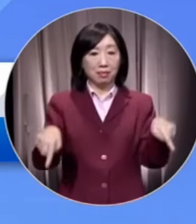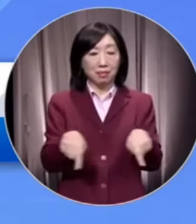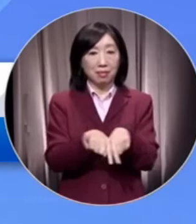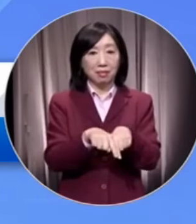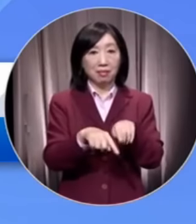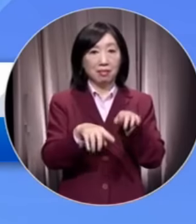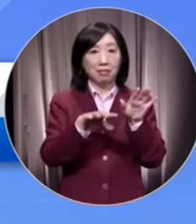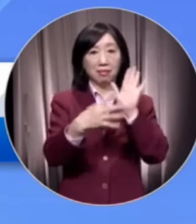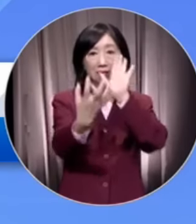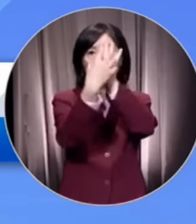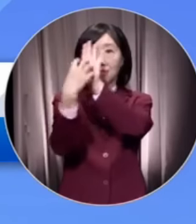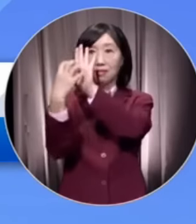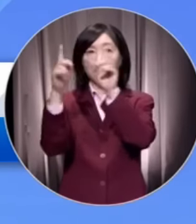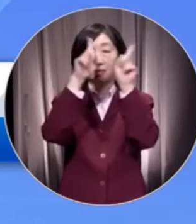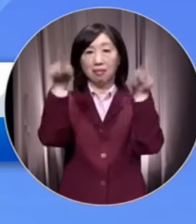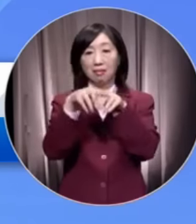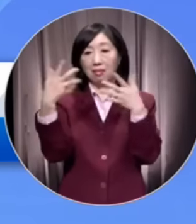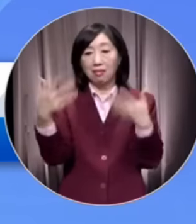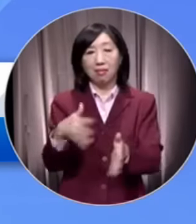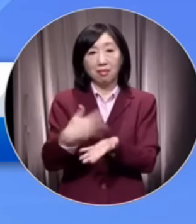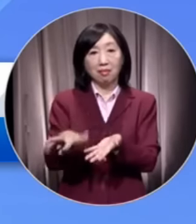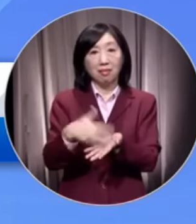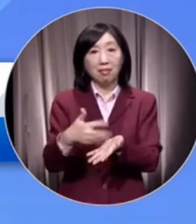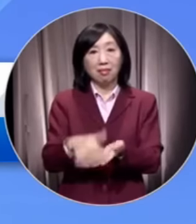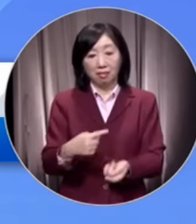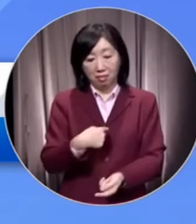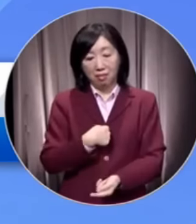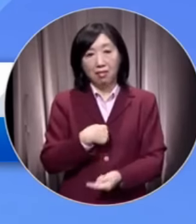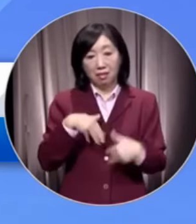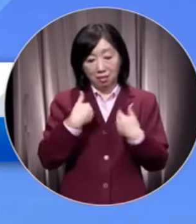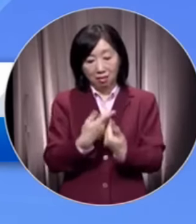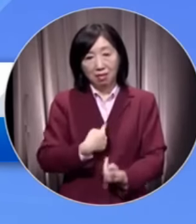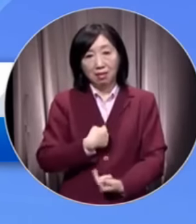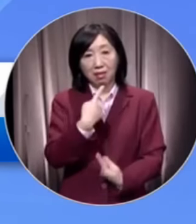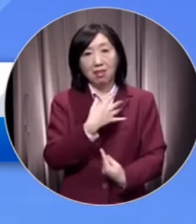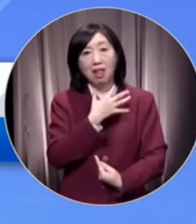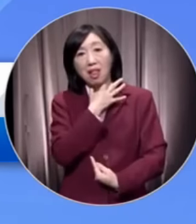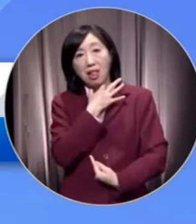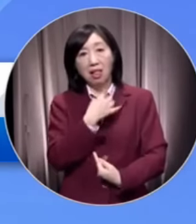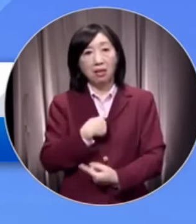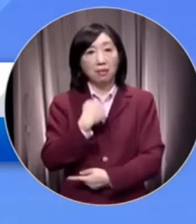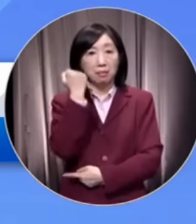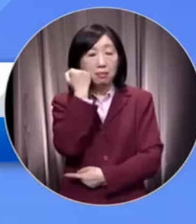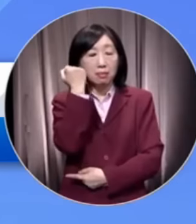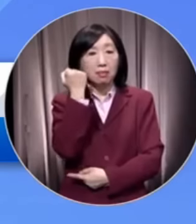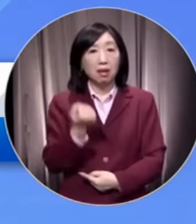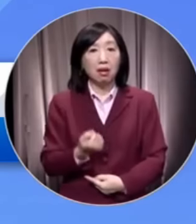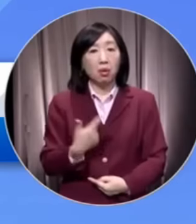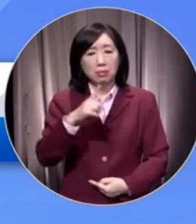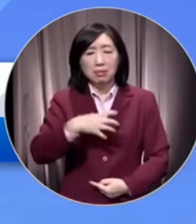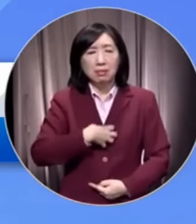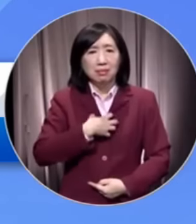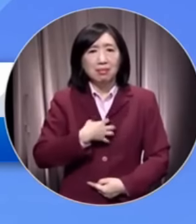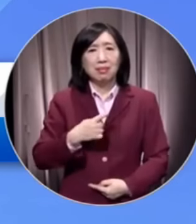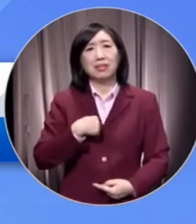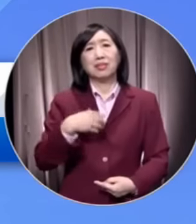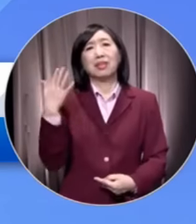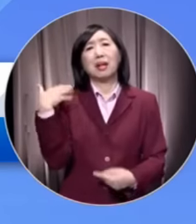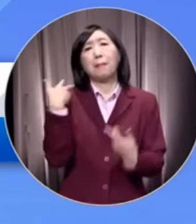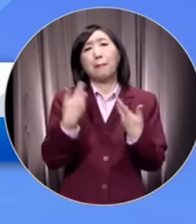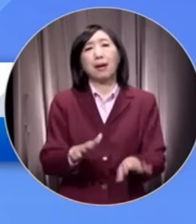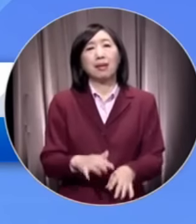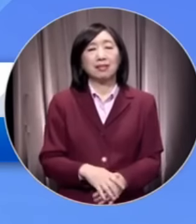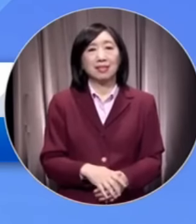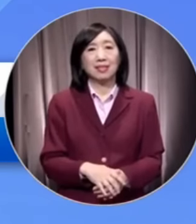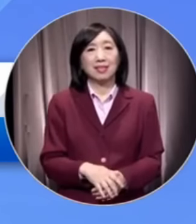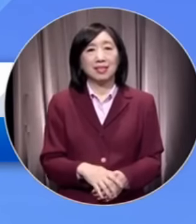造势。严格讲起来，宋楚瑜比较吃力，但是我不需要抱怨，因为我也走过以前的那个时代，